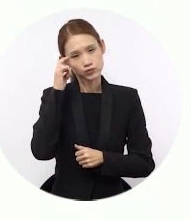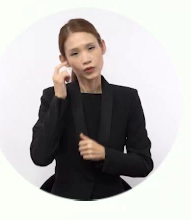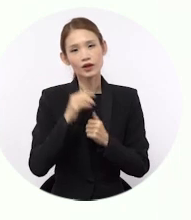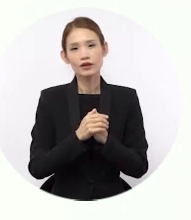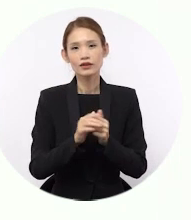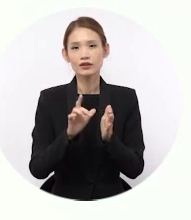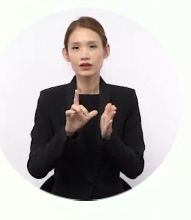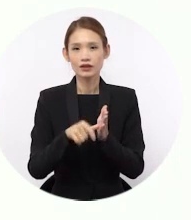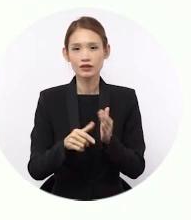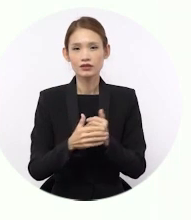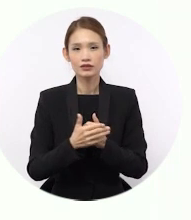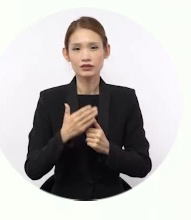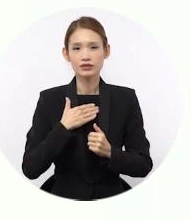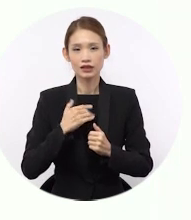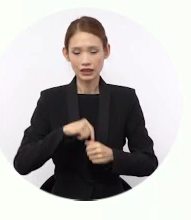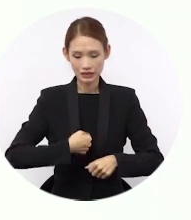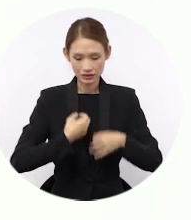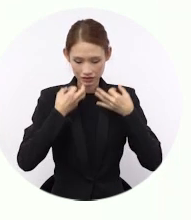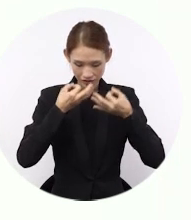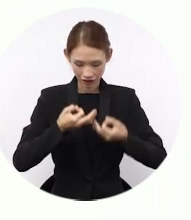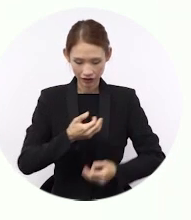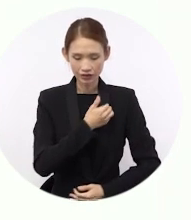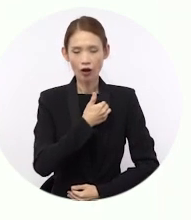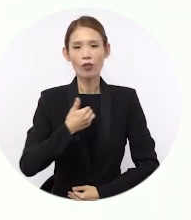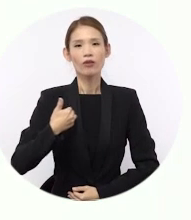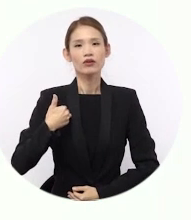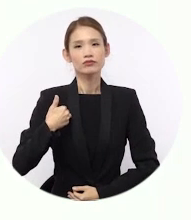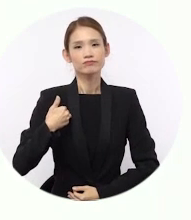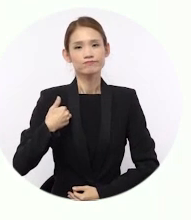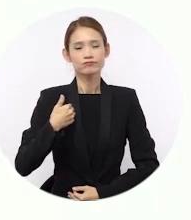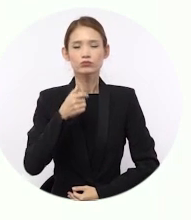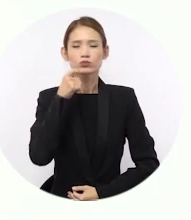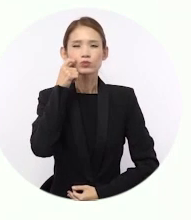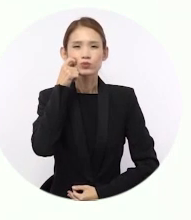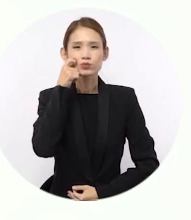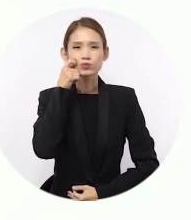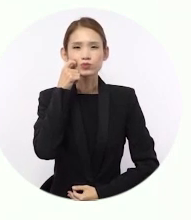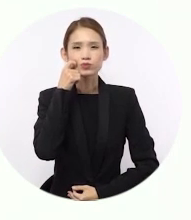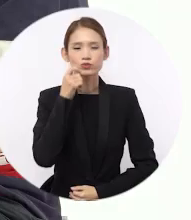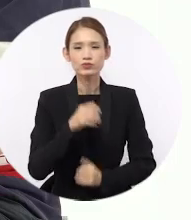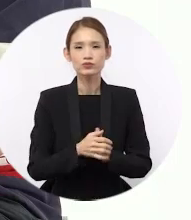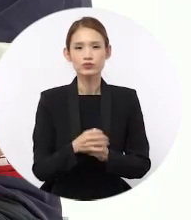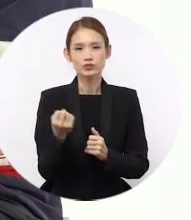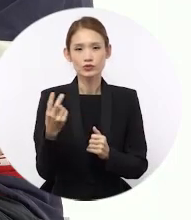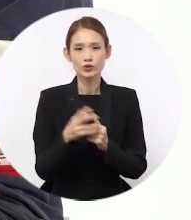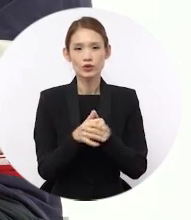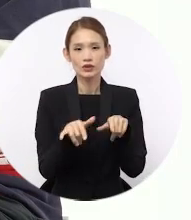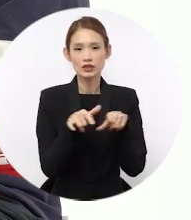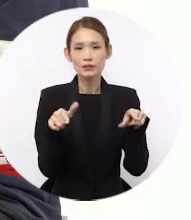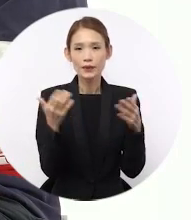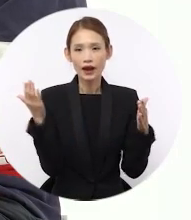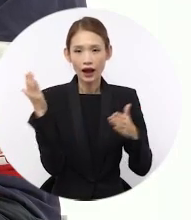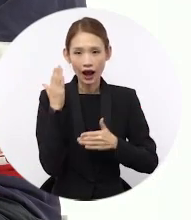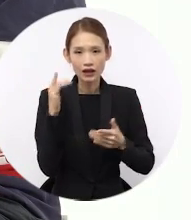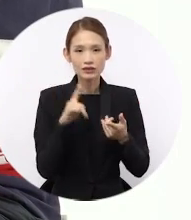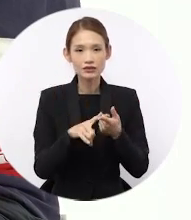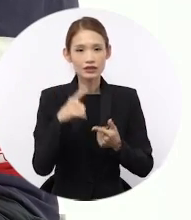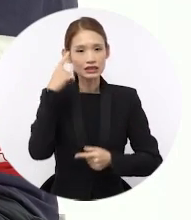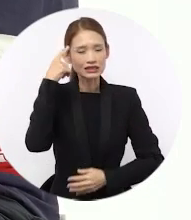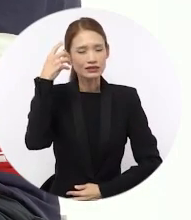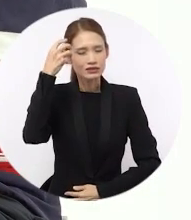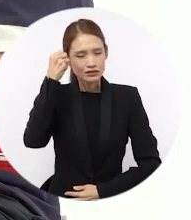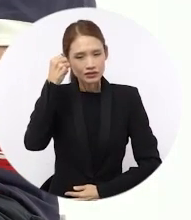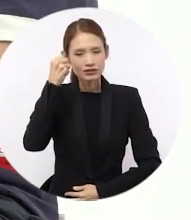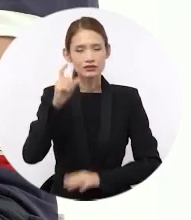되게 내 자신이 떳떳하지 못한 것도 있었고 되게 일반 학교에서의 애들의 인식이